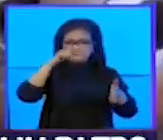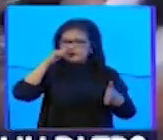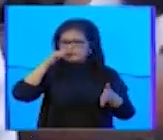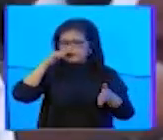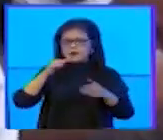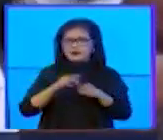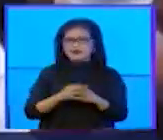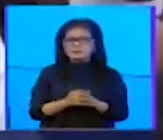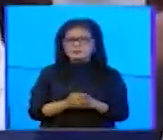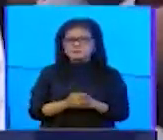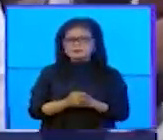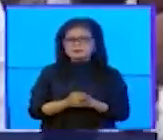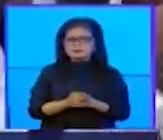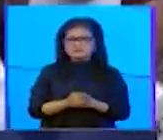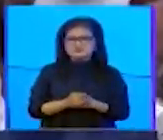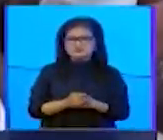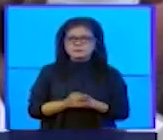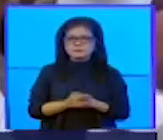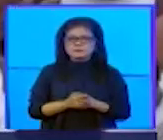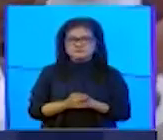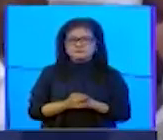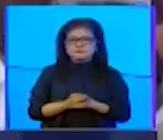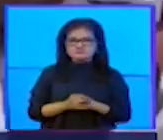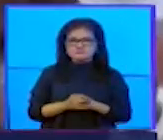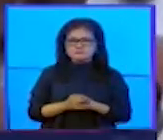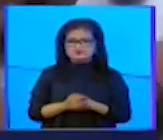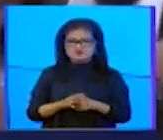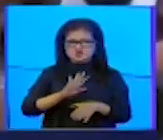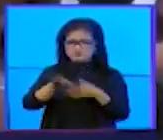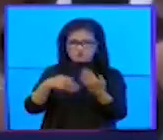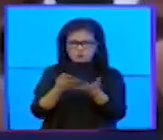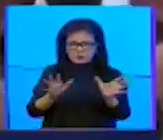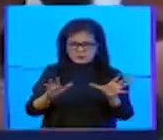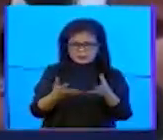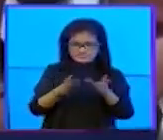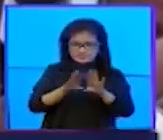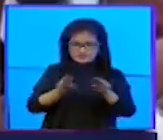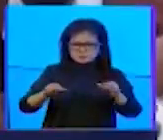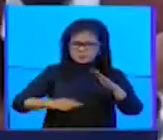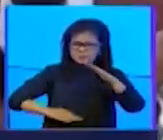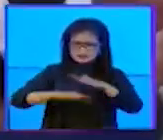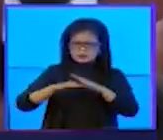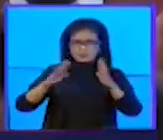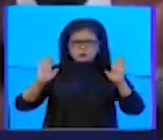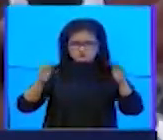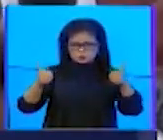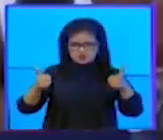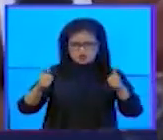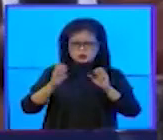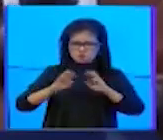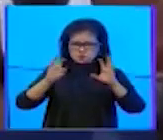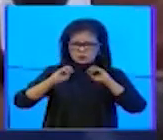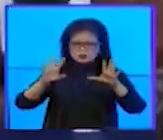Kita semua tim, saya, Bang Aulia Rahman, serta seluruh tim sudah optimal dalam mensosialisasikan